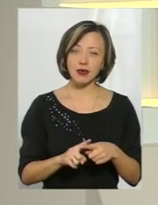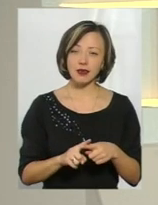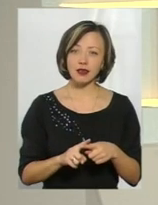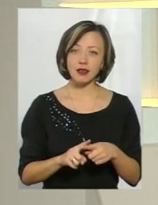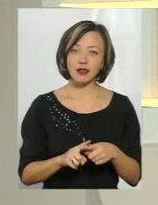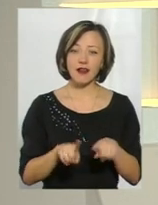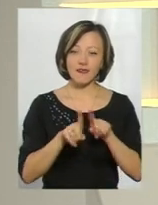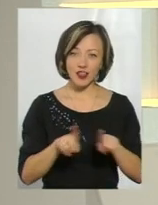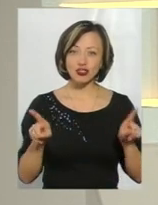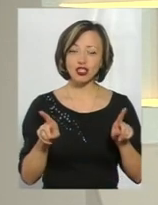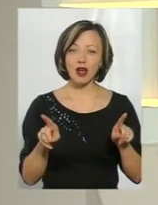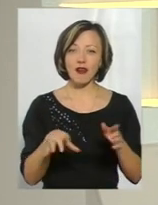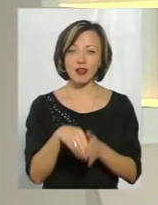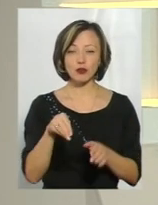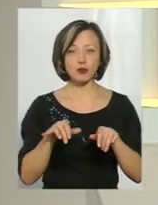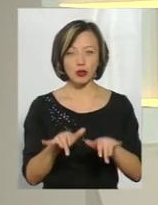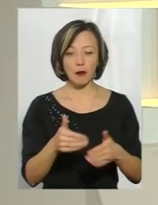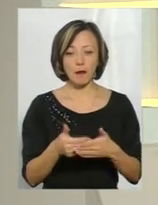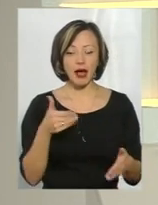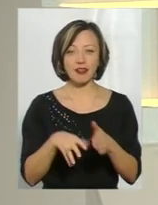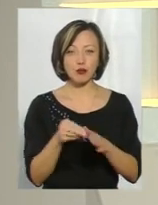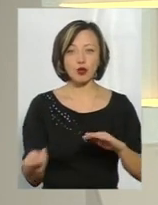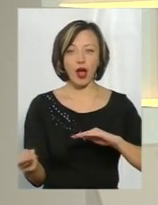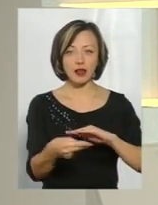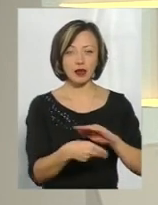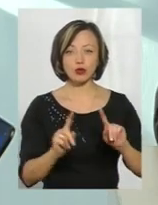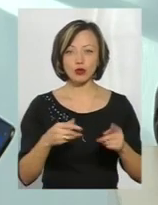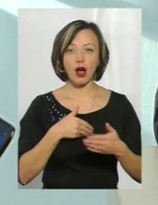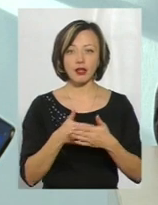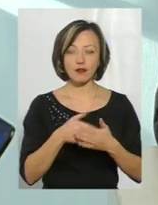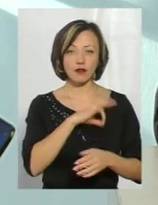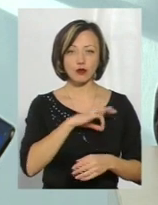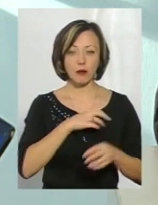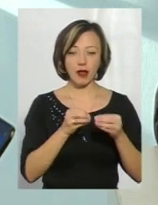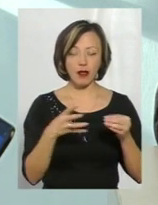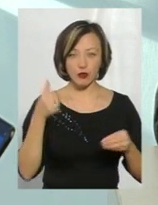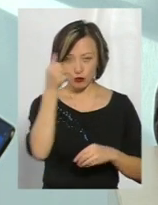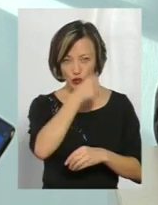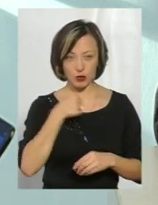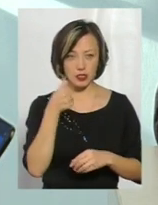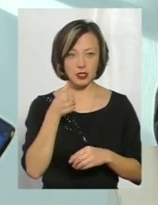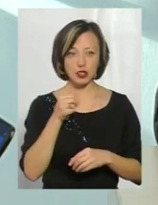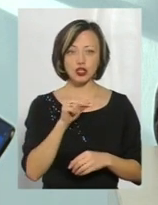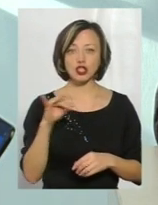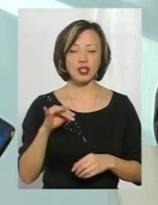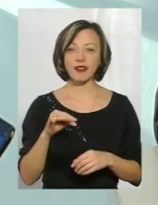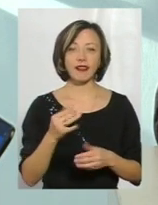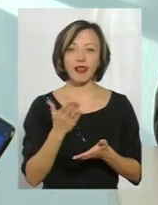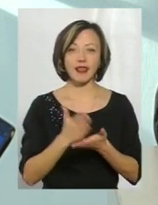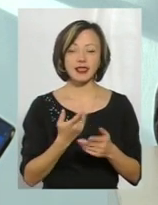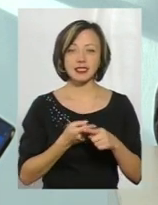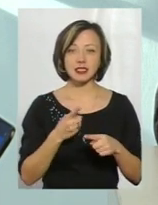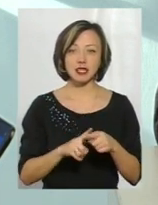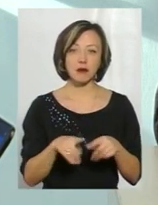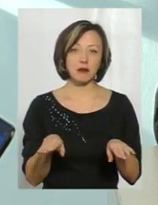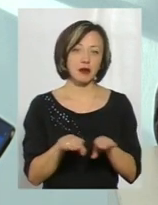так, фішка виборчого процесу, передвиборчої агітації, дуже активно використовувалася в 2015 році. Чи не є це